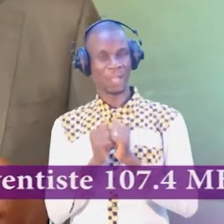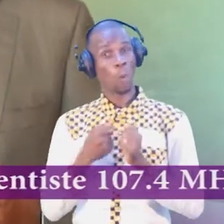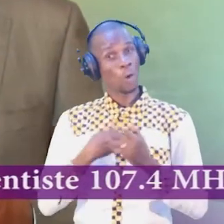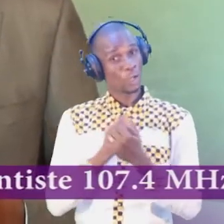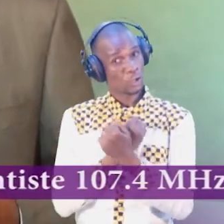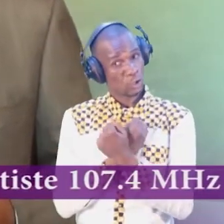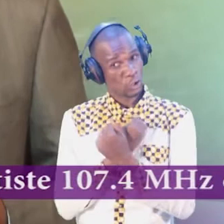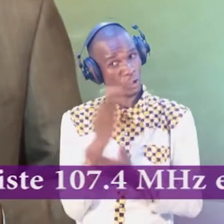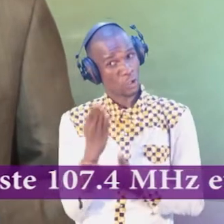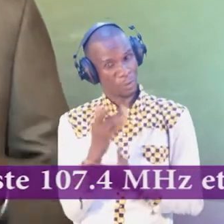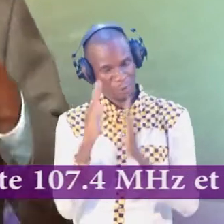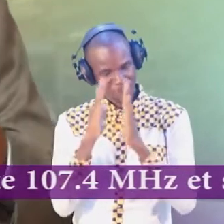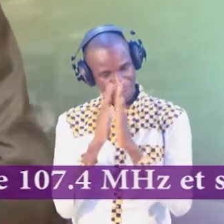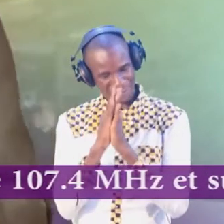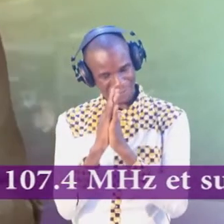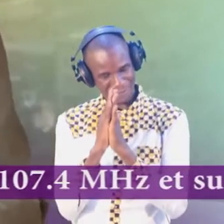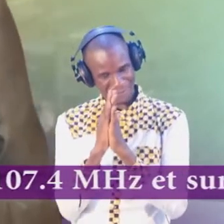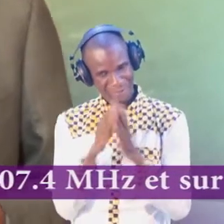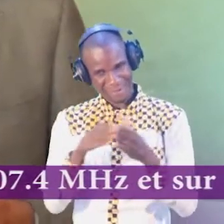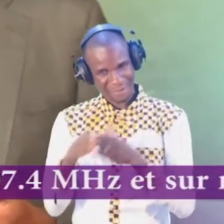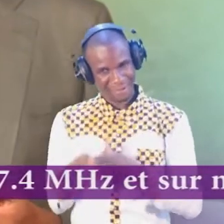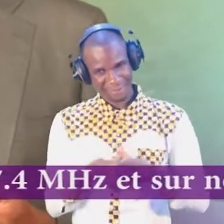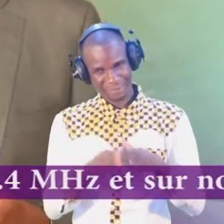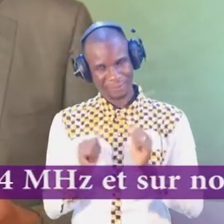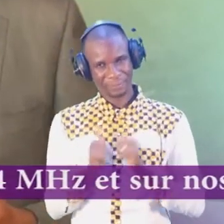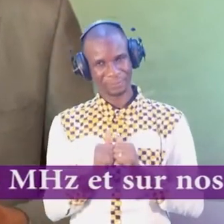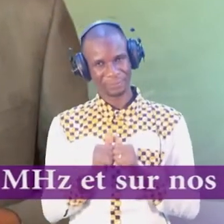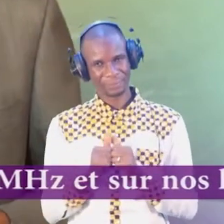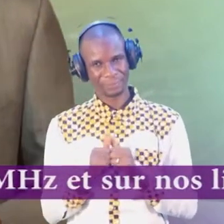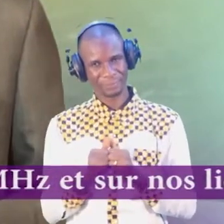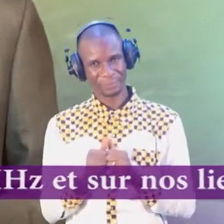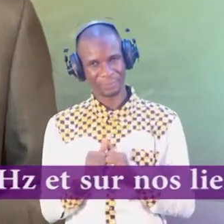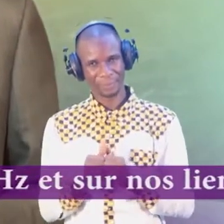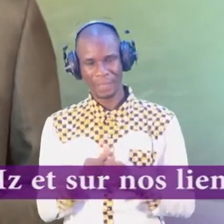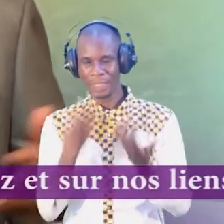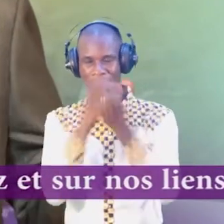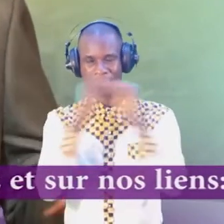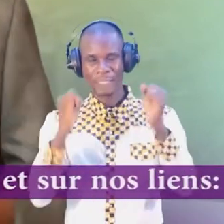Avez-vous remarqué? Boni bosi bomoni penza kobakisama ya mobulu na kati ya mboka.